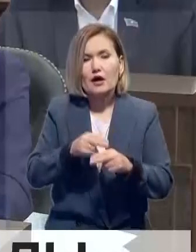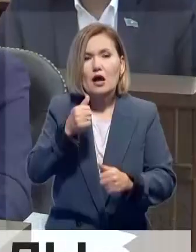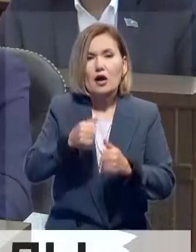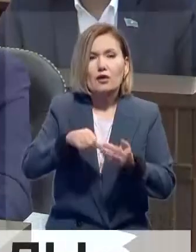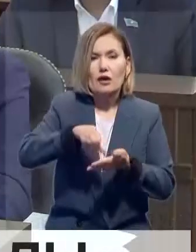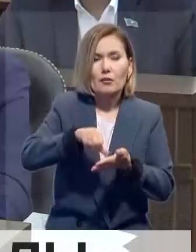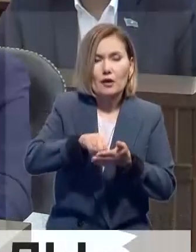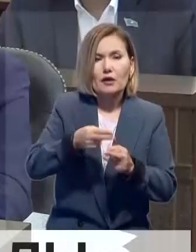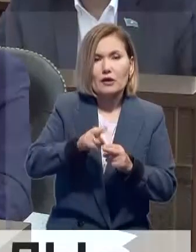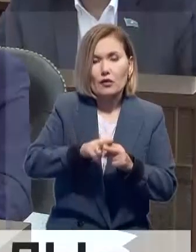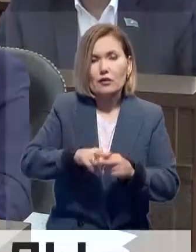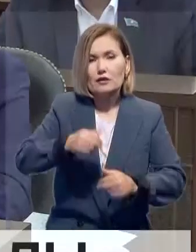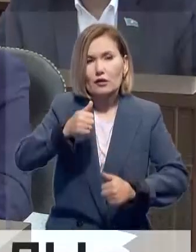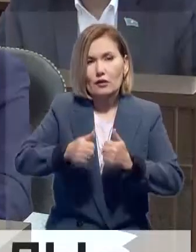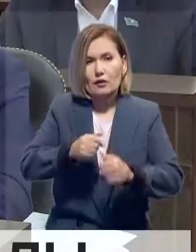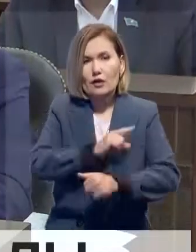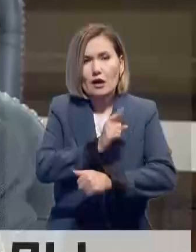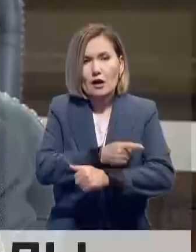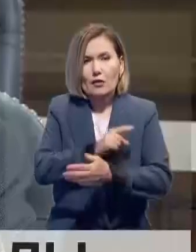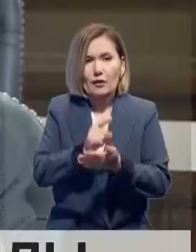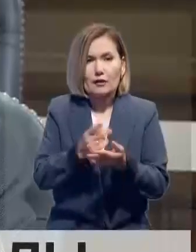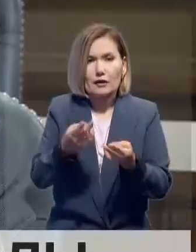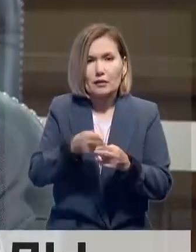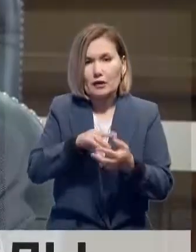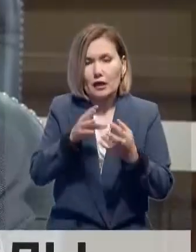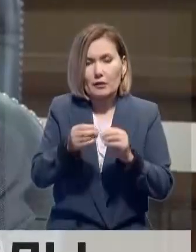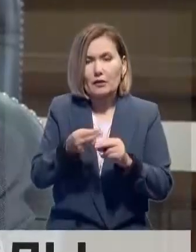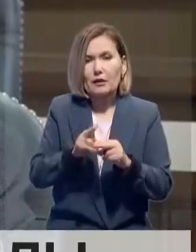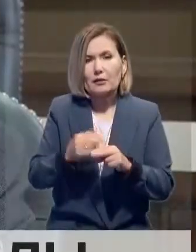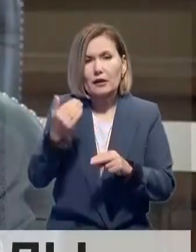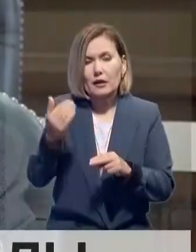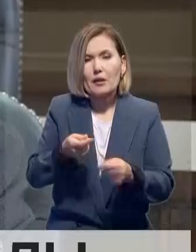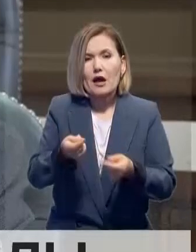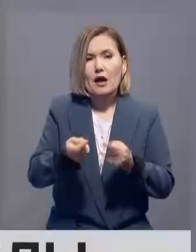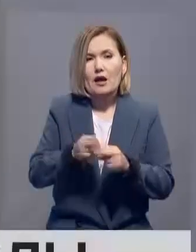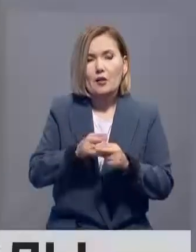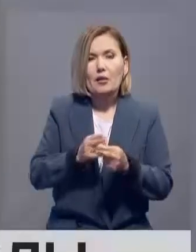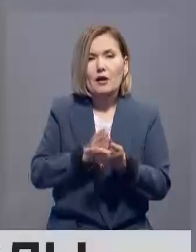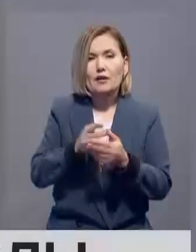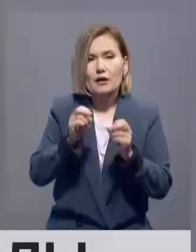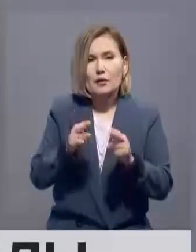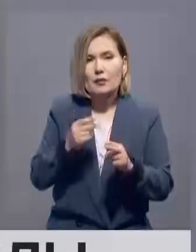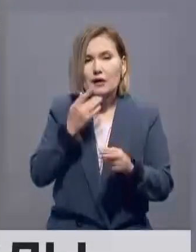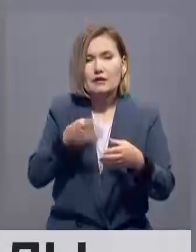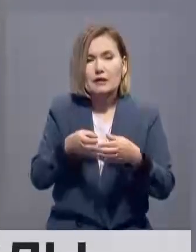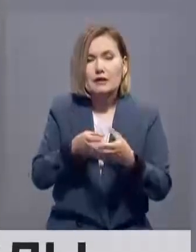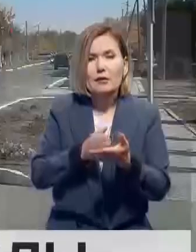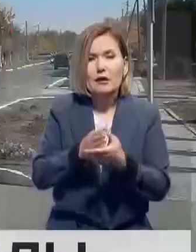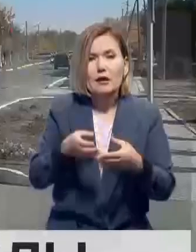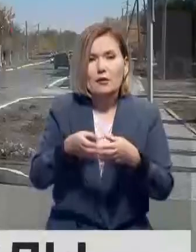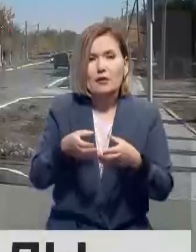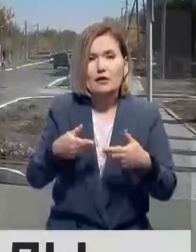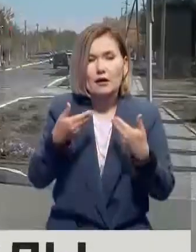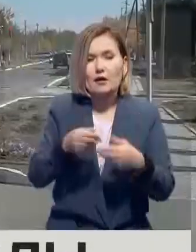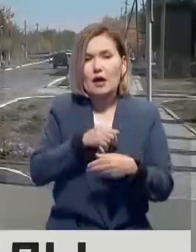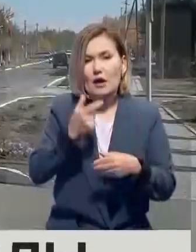додада өзге үміткерлермен әділ бәсекеге түссін дейді депутаттар. Әкім мансабына үміткерлерді саяси партиялар ұсына алады.